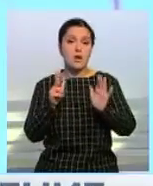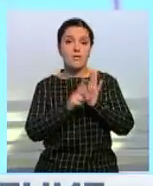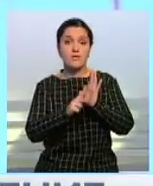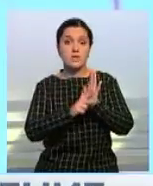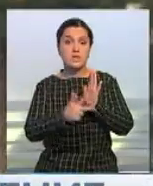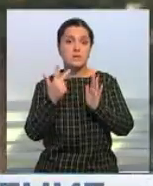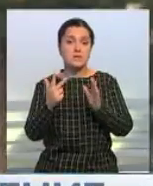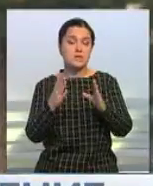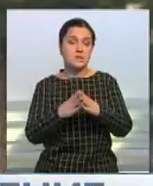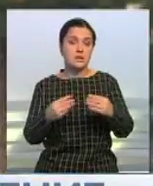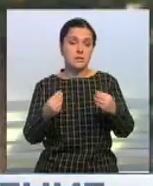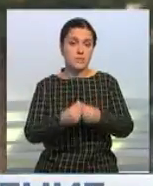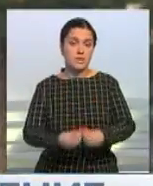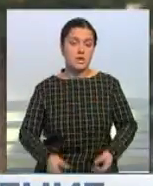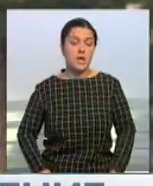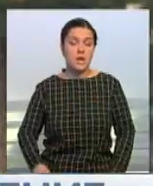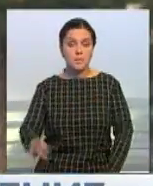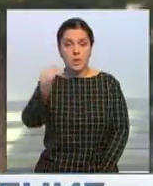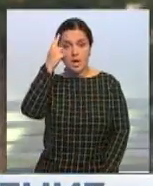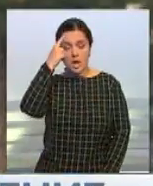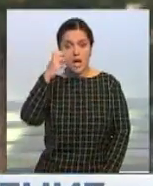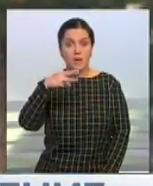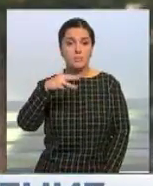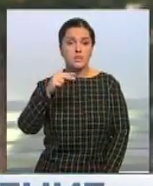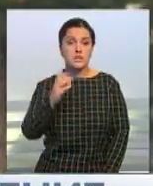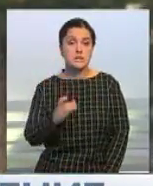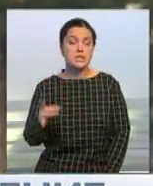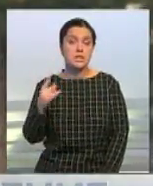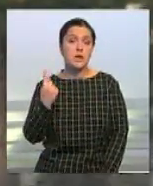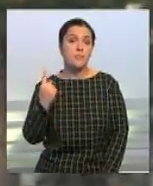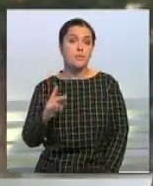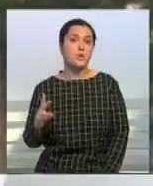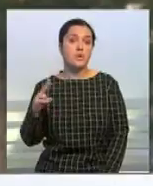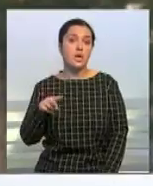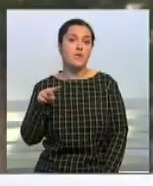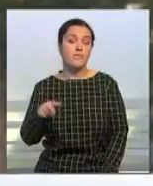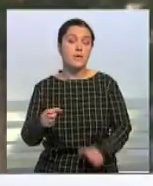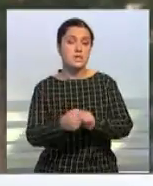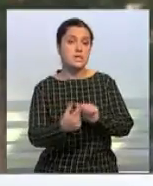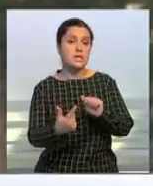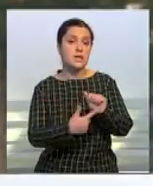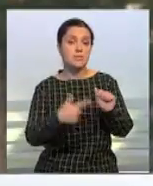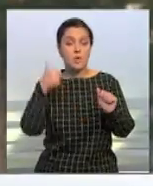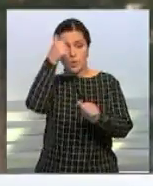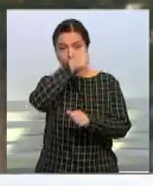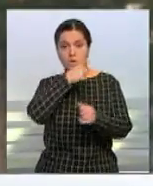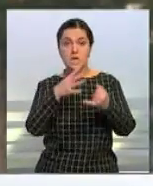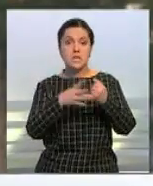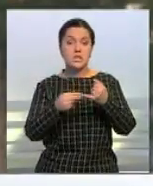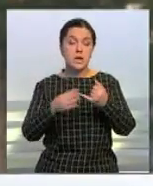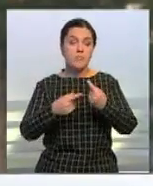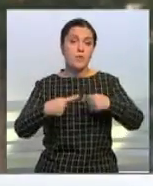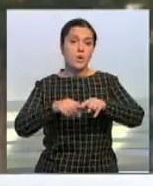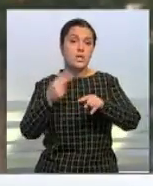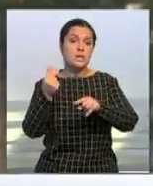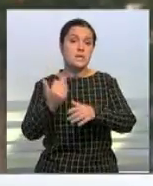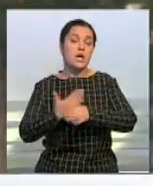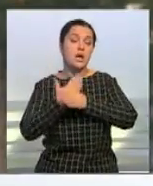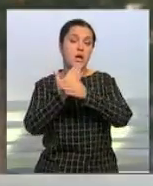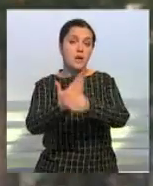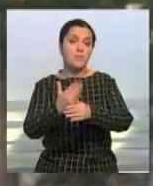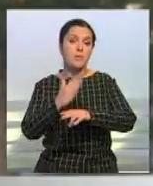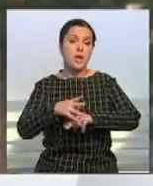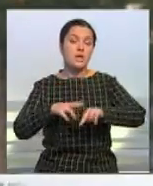семьи. По информации МЧС республики, к 1 ноября 2017 года земельные участки и денежные суды на строительство